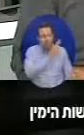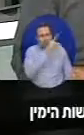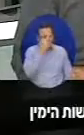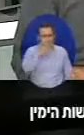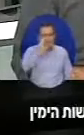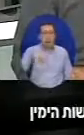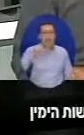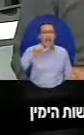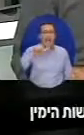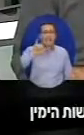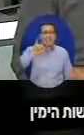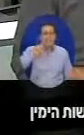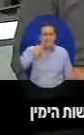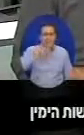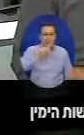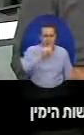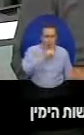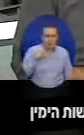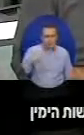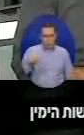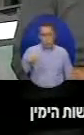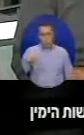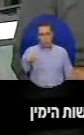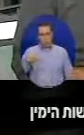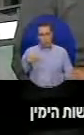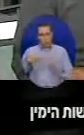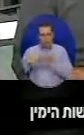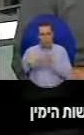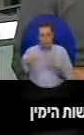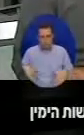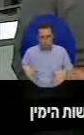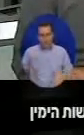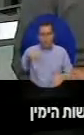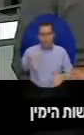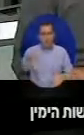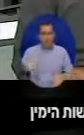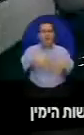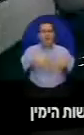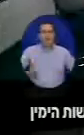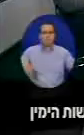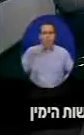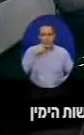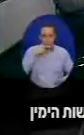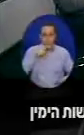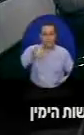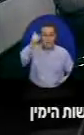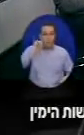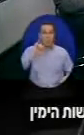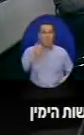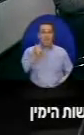ליאיר לפיד, עם כל החולשה לצערי שהוא מפגין בוויכוחים הפוליטיים, גם לו יש בסוף קווים אדומים. ונדמה לי שאתמול יאיר לפיד